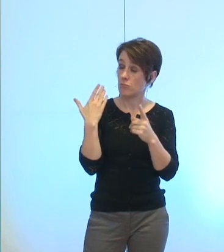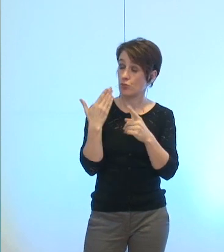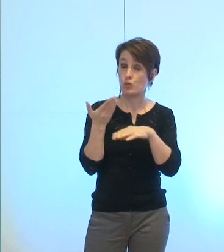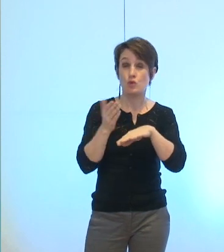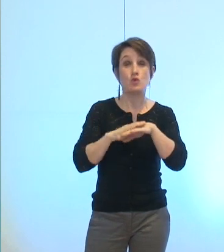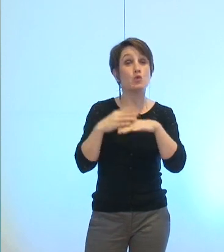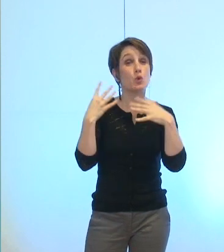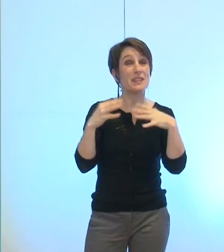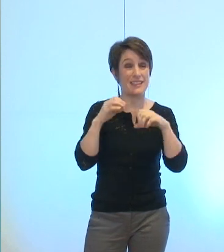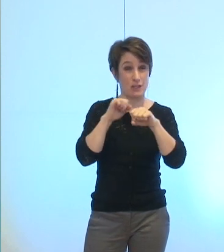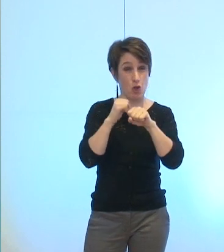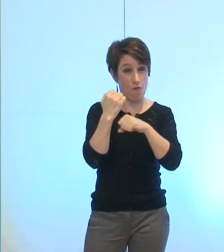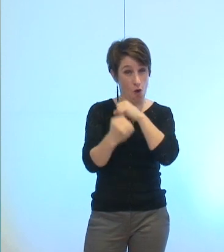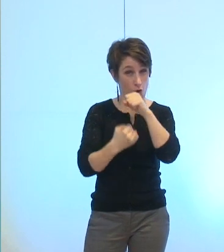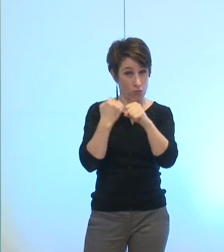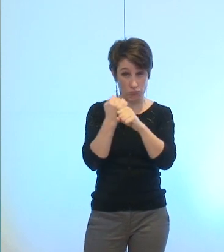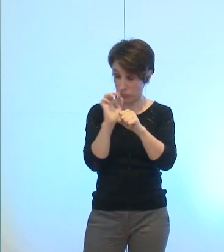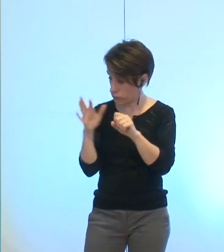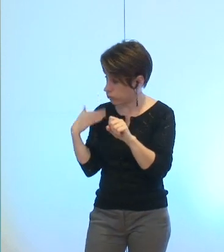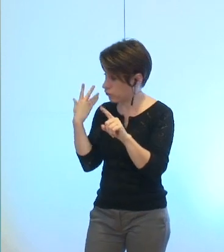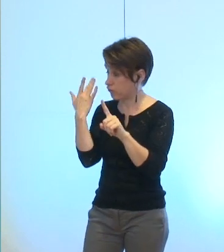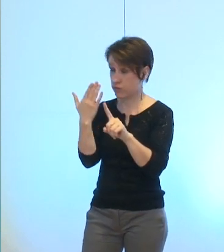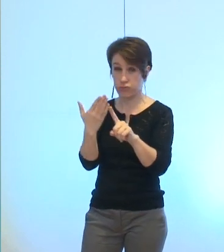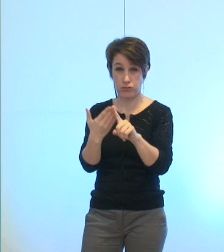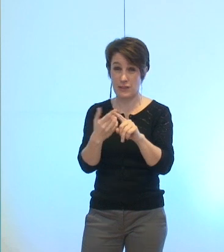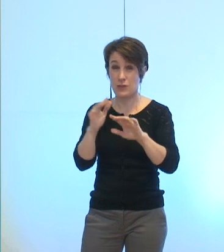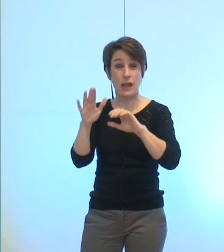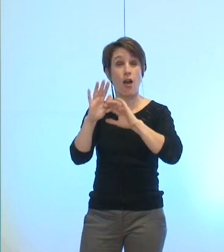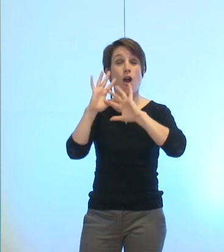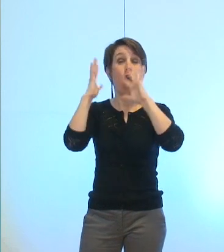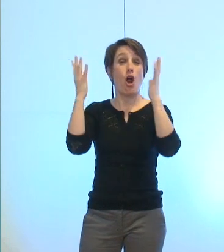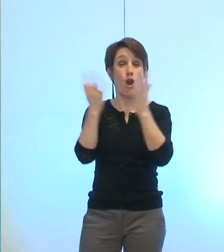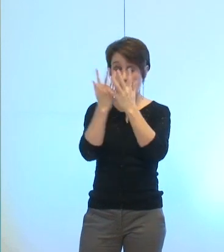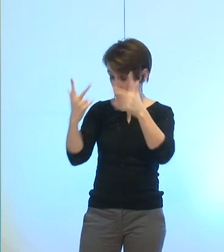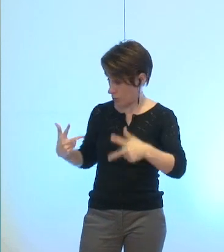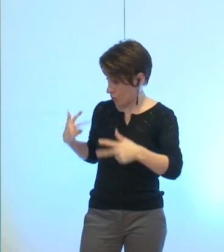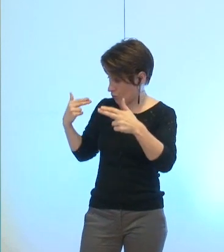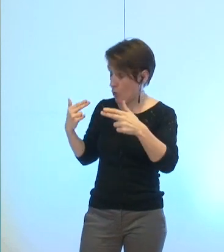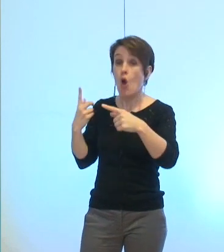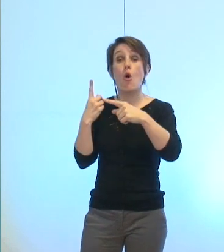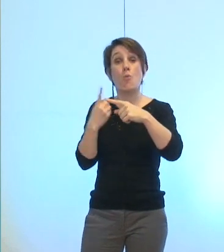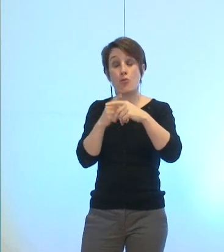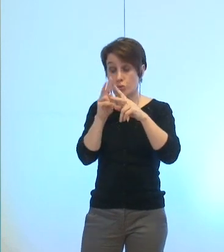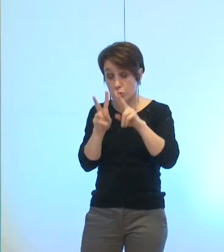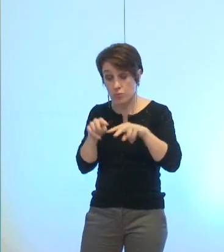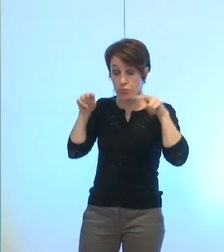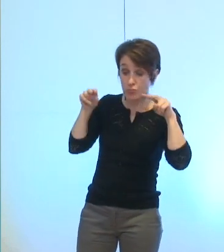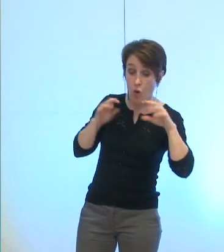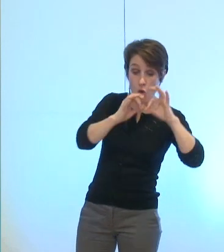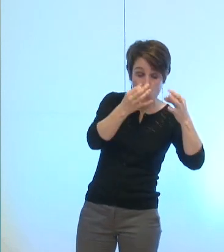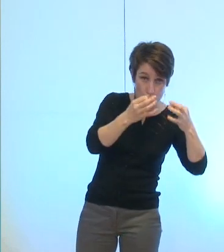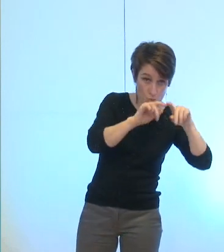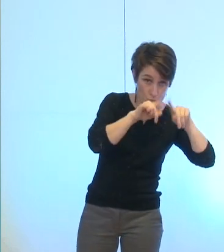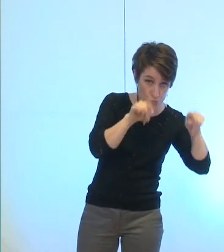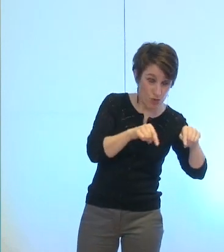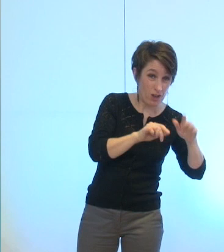années et donc sur l'ensemble du périmètre budget principal et budget annexe ce